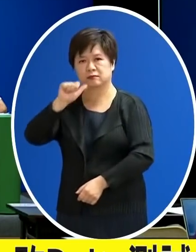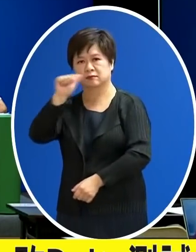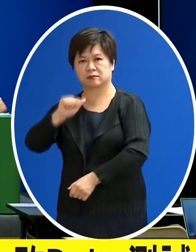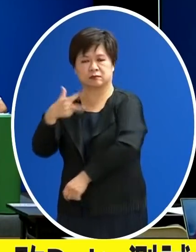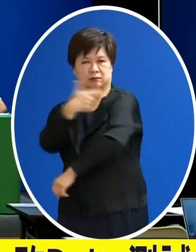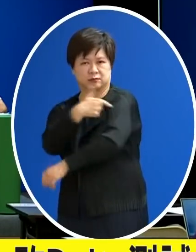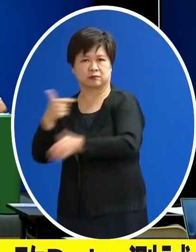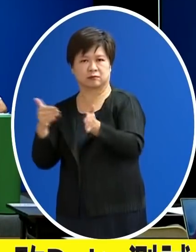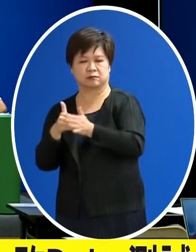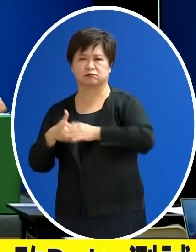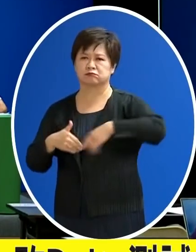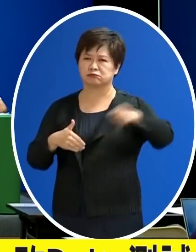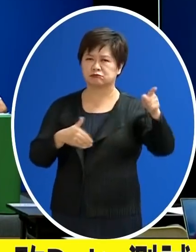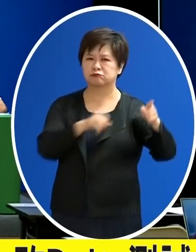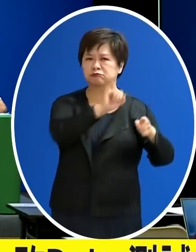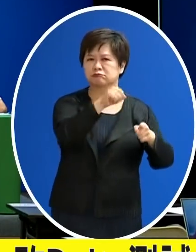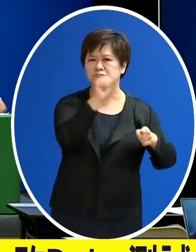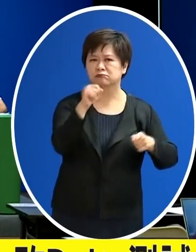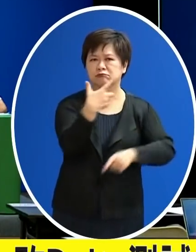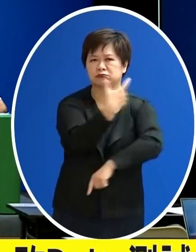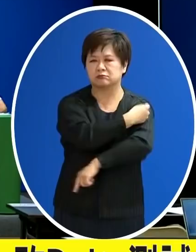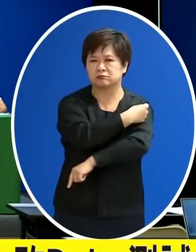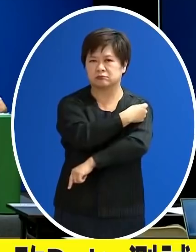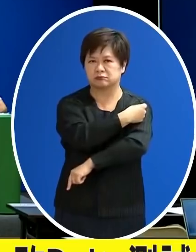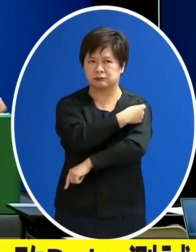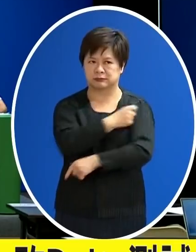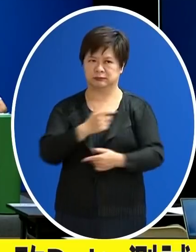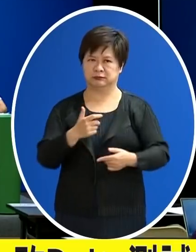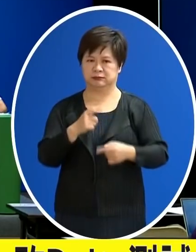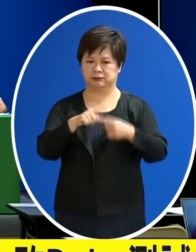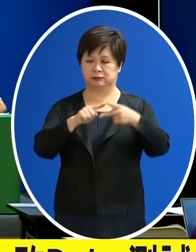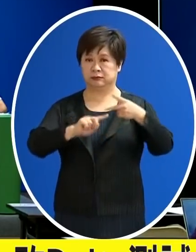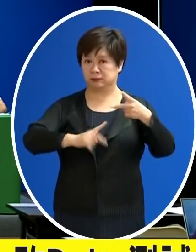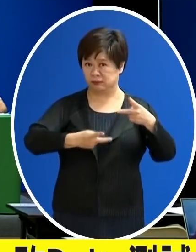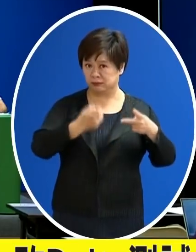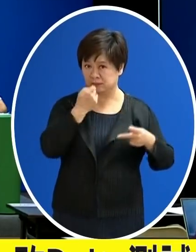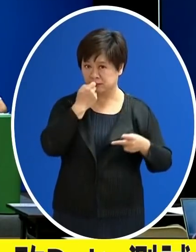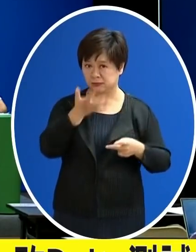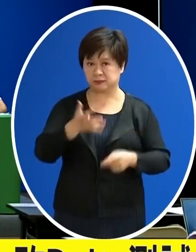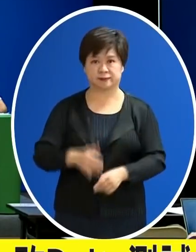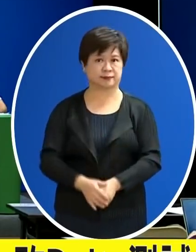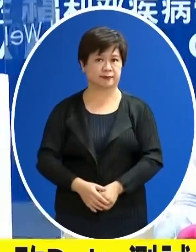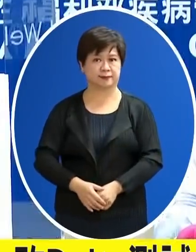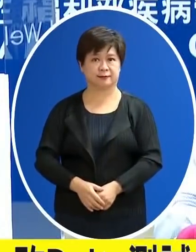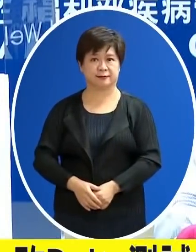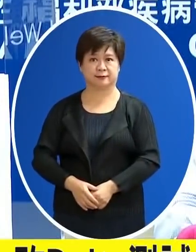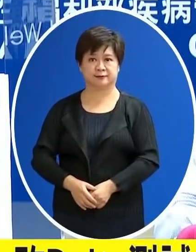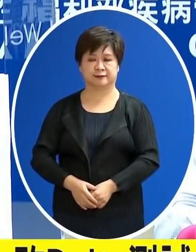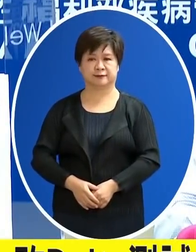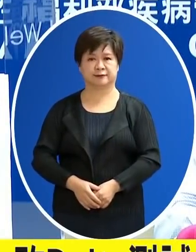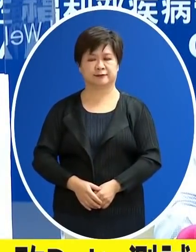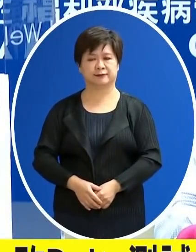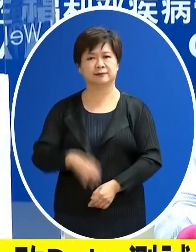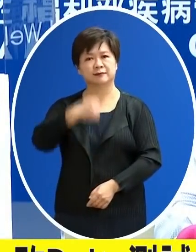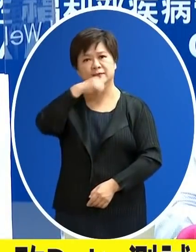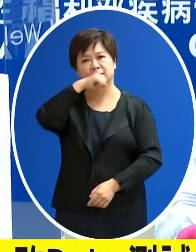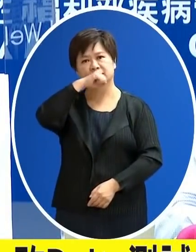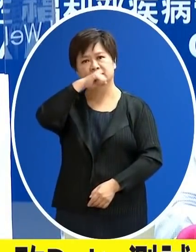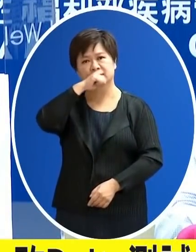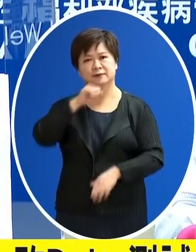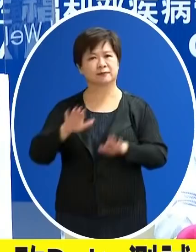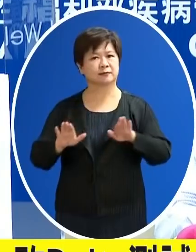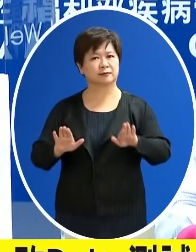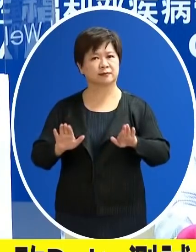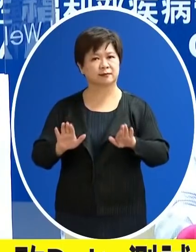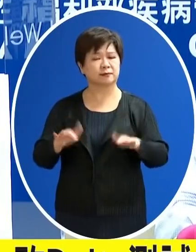那边只能够混打交生，请问这样的混打方式，指挥中心怎么看呢？谢谢。 我们台湾现在